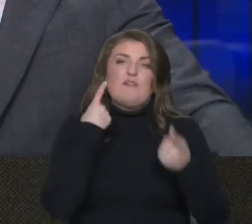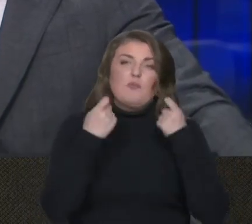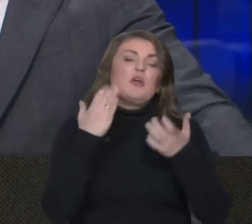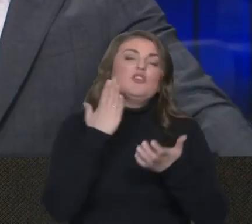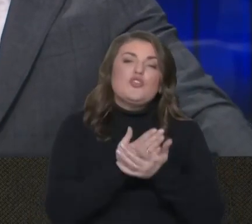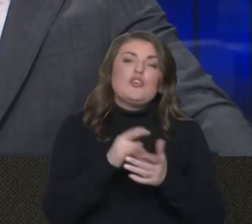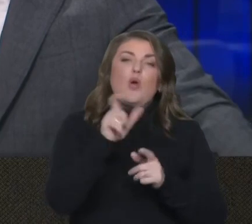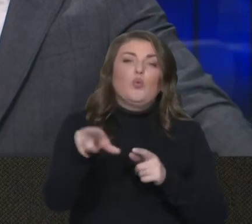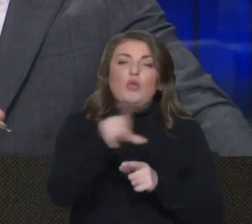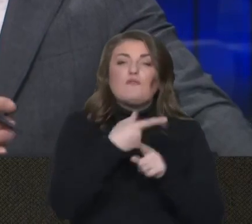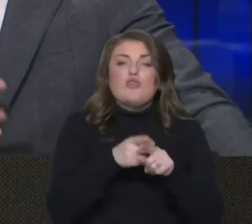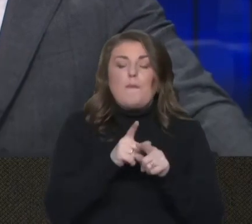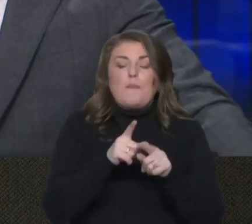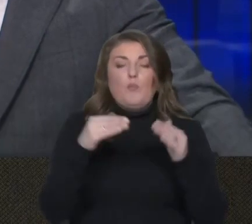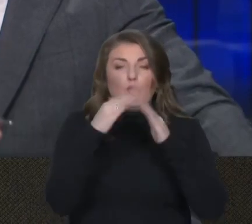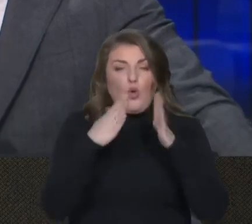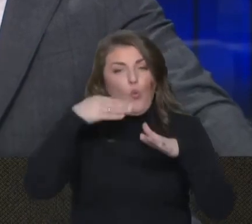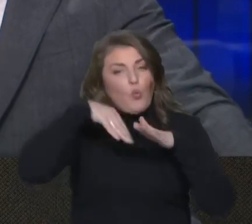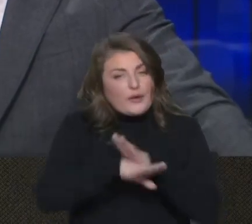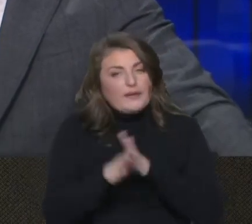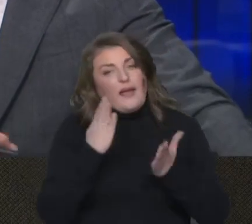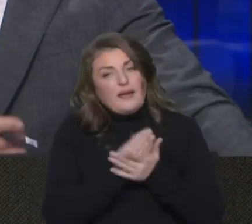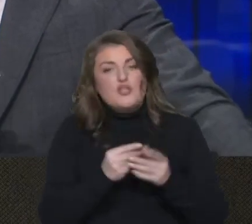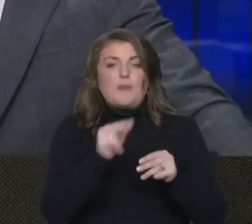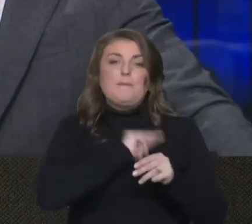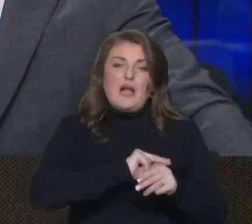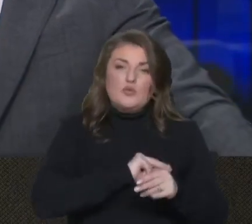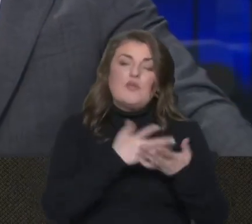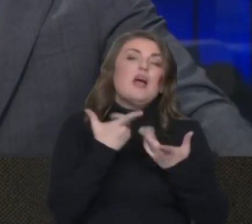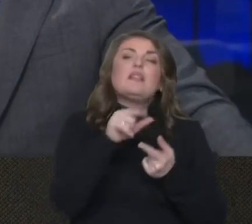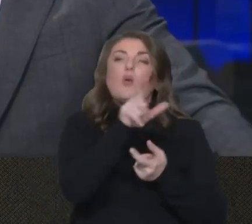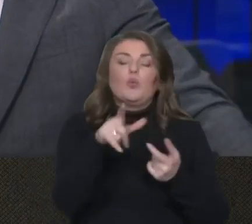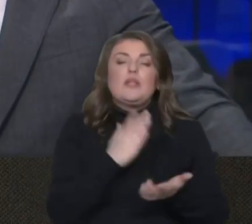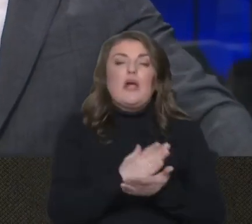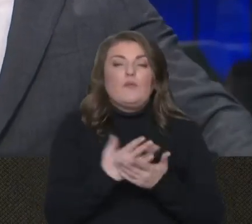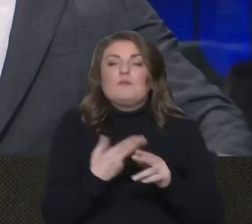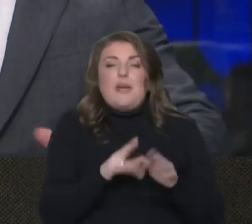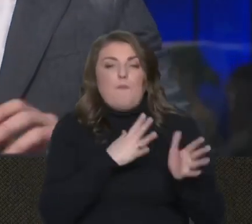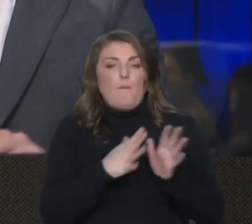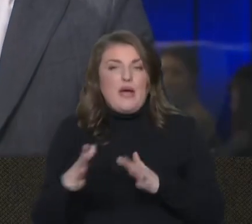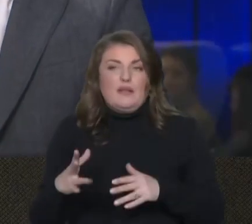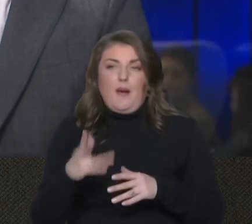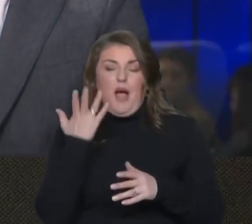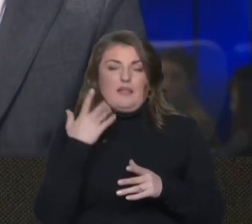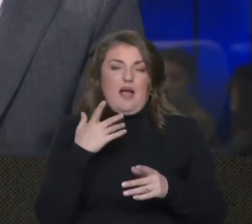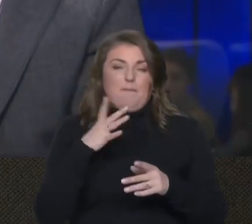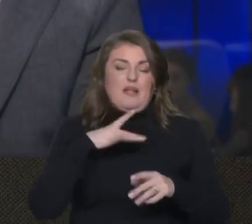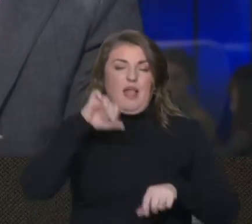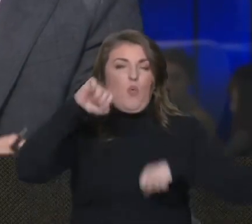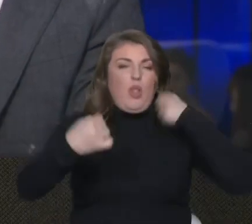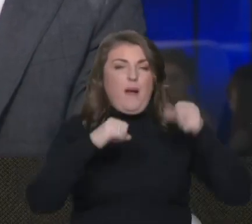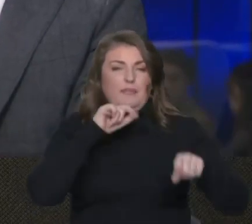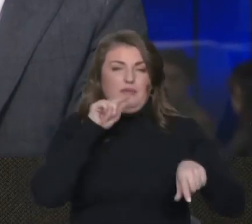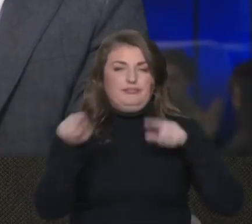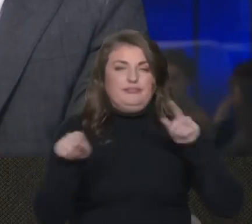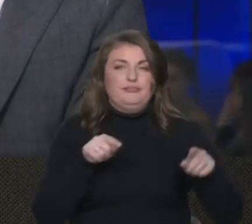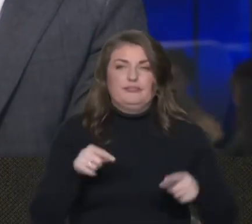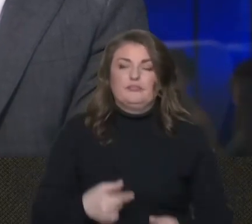людей укриття в цьому будинку, чи відкрито воно, чи працює, де вони перебували в цей момент падіння уламків?